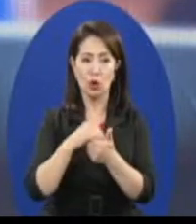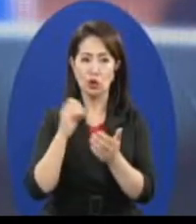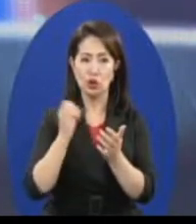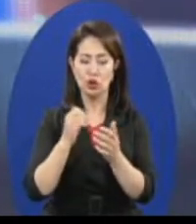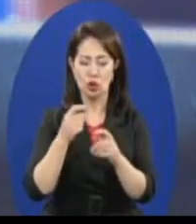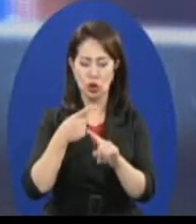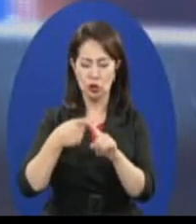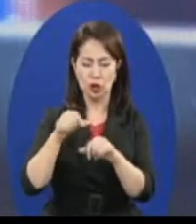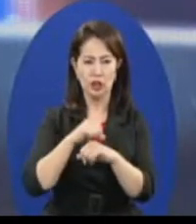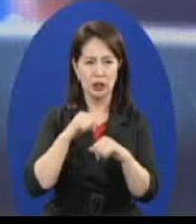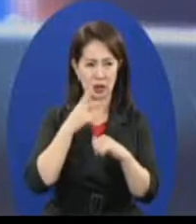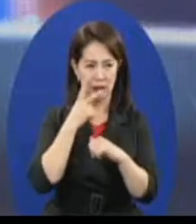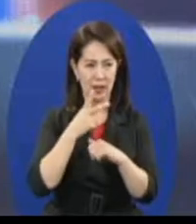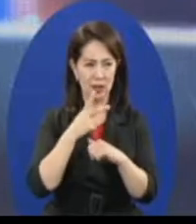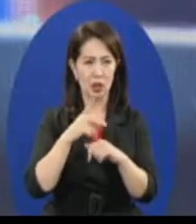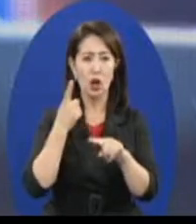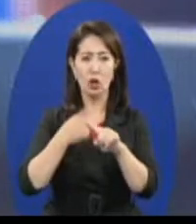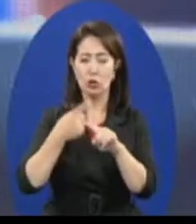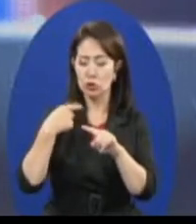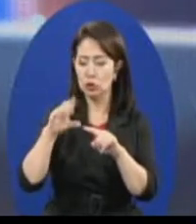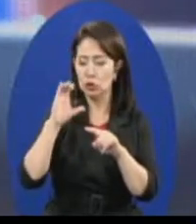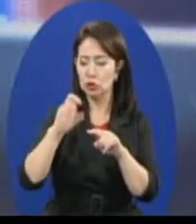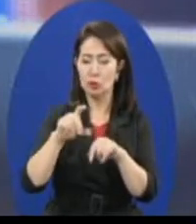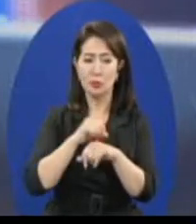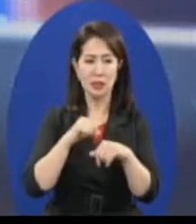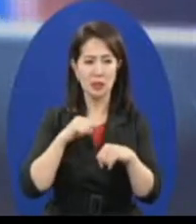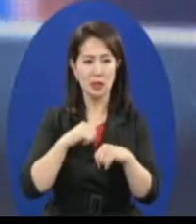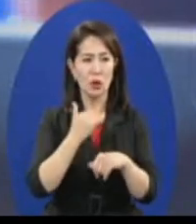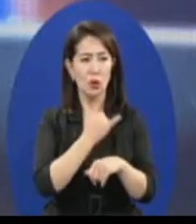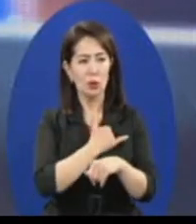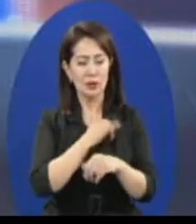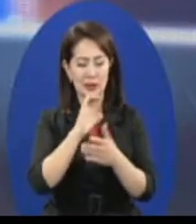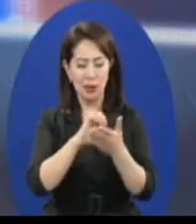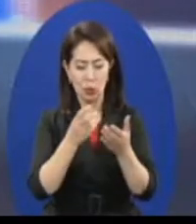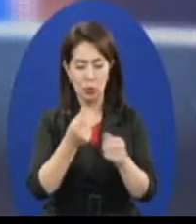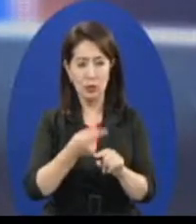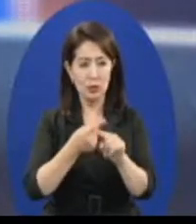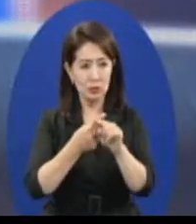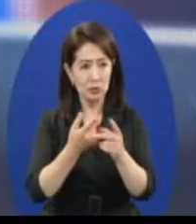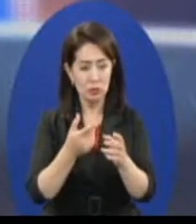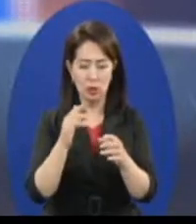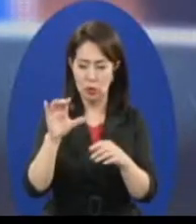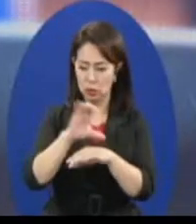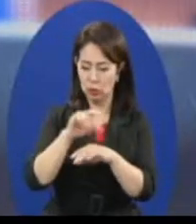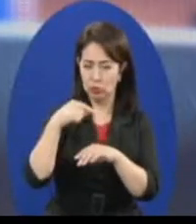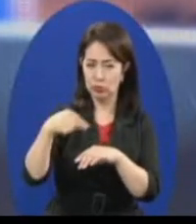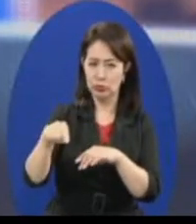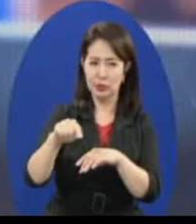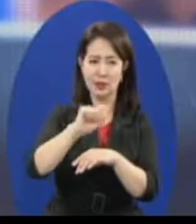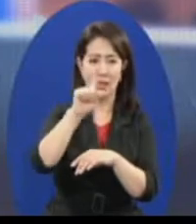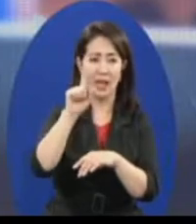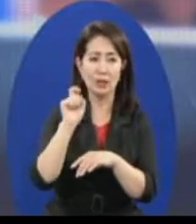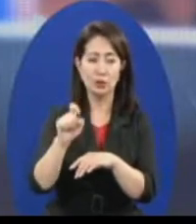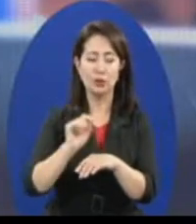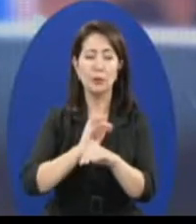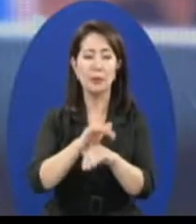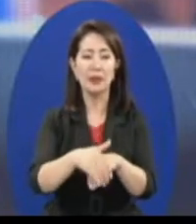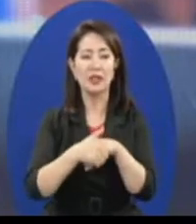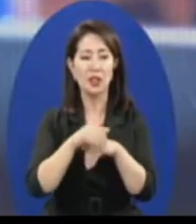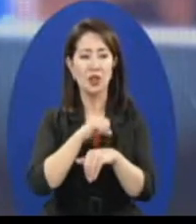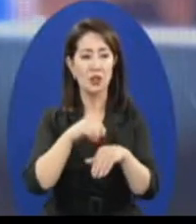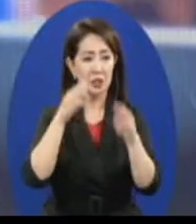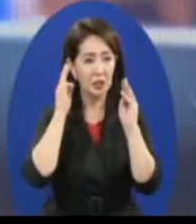хөдөө орон нутгийн иргэд үзэж байна. Хөдөөгийн сумдын удирдлага санхүүжилтийн эрх мэдлийг нэмэгдүүлснээр тухайн сумд асуудлаа биедээ